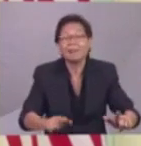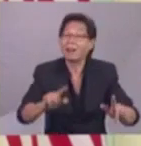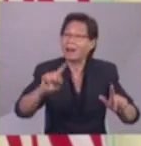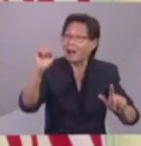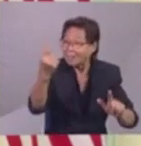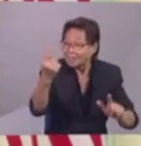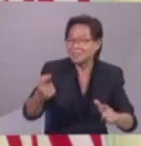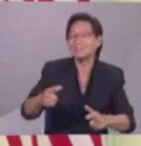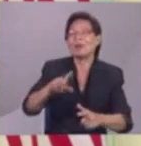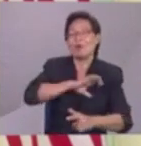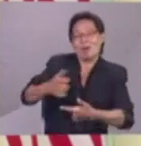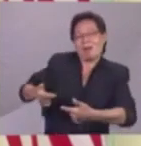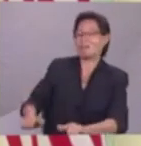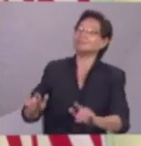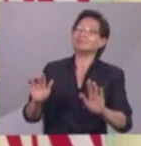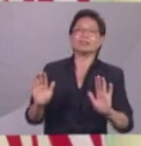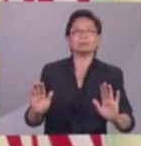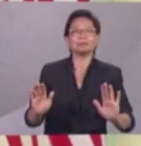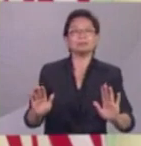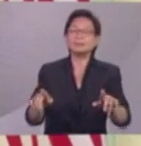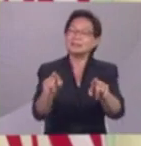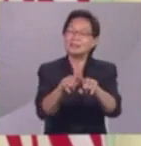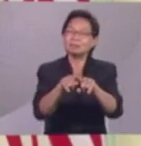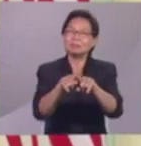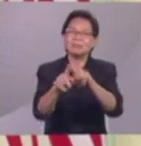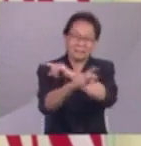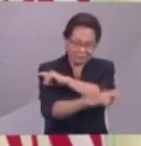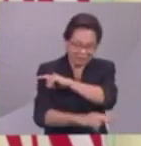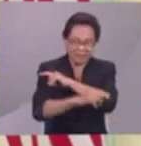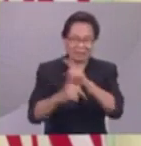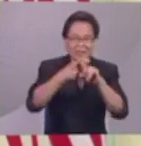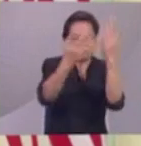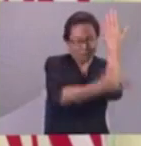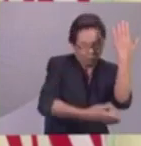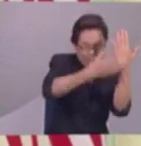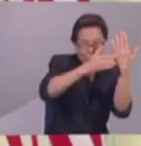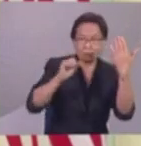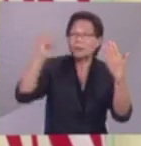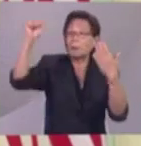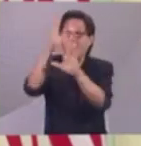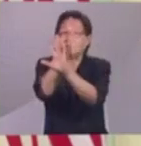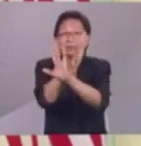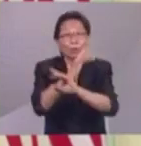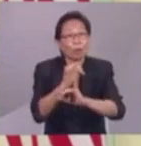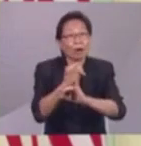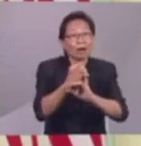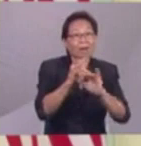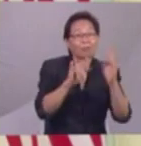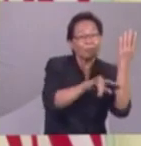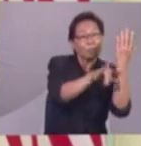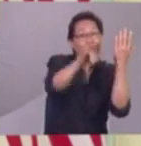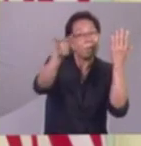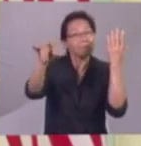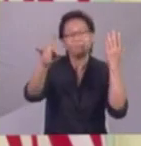polis. Begitu juga rentas negeri daripada semenanjung ke Sabah dan Sarawak